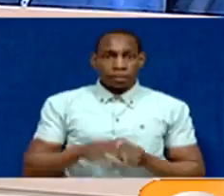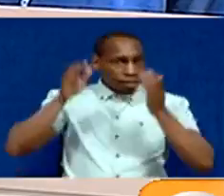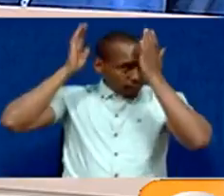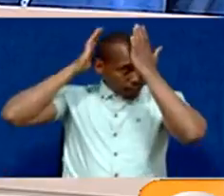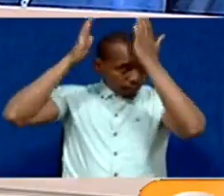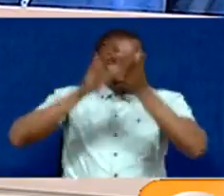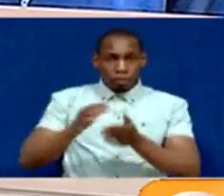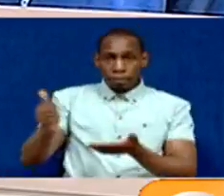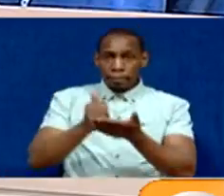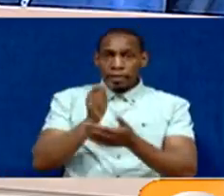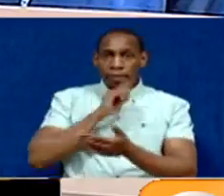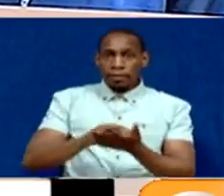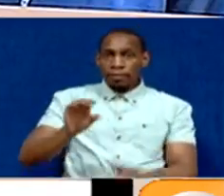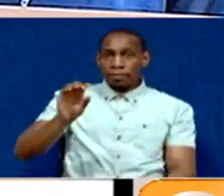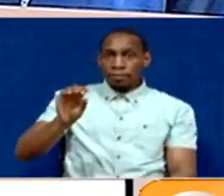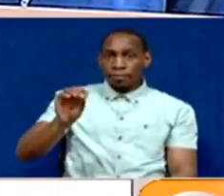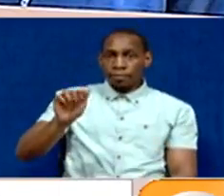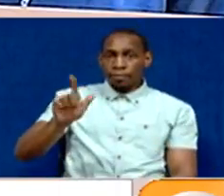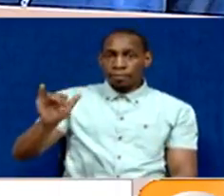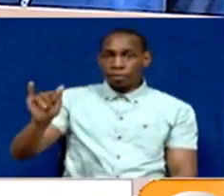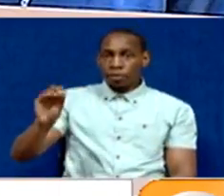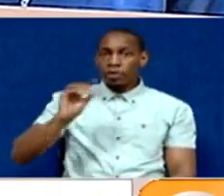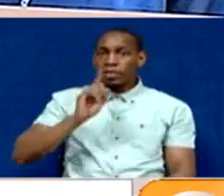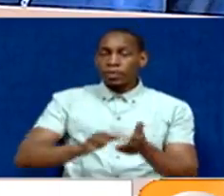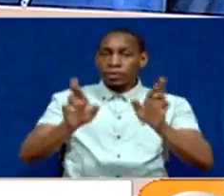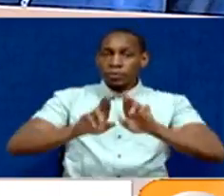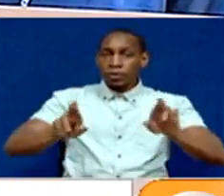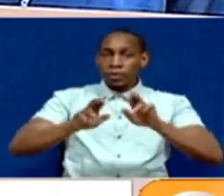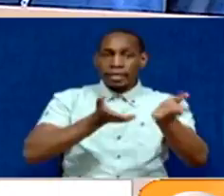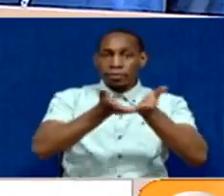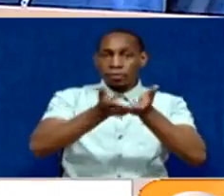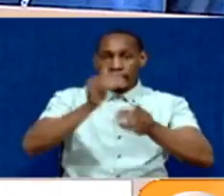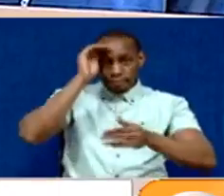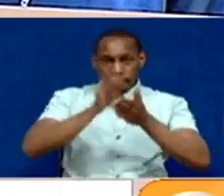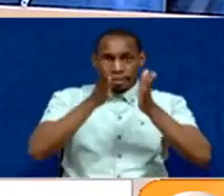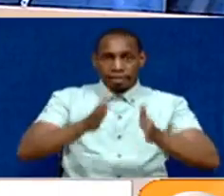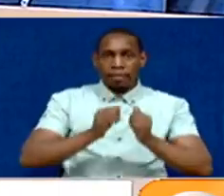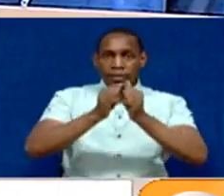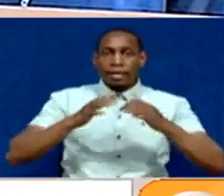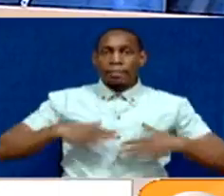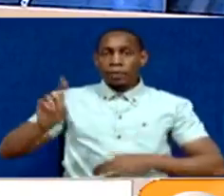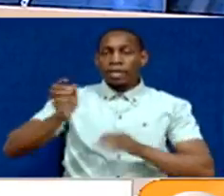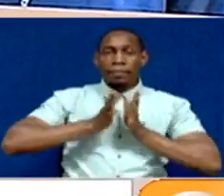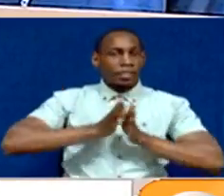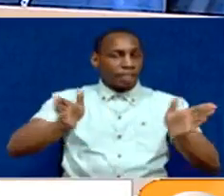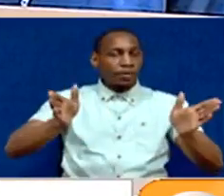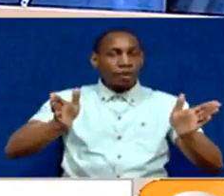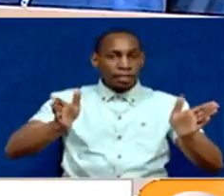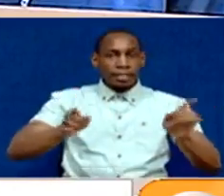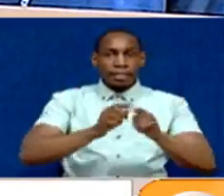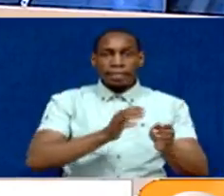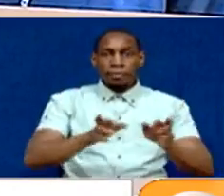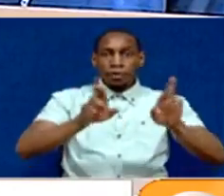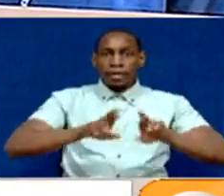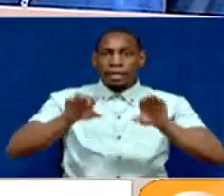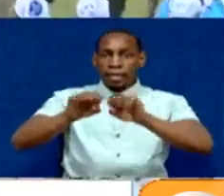Askofu mkuu mteule Phillip Anyolo anasema kuwa yuko tayari kuwahudumia waumini na wakazi wa Nairobi kwa jumla, huku